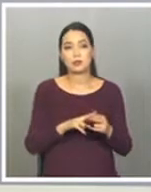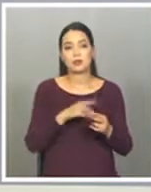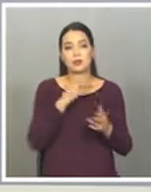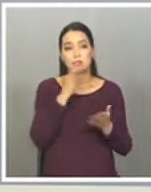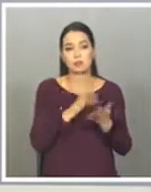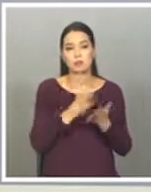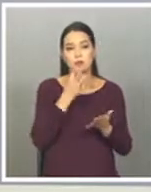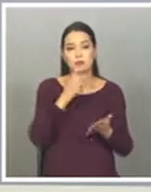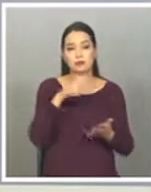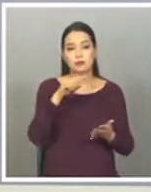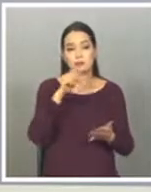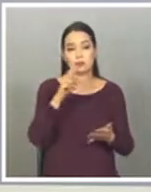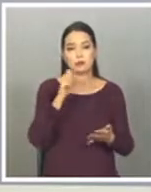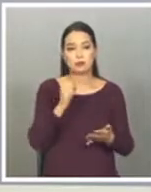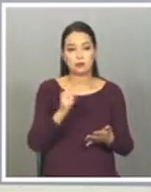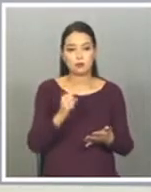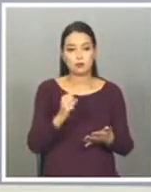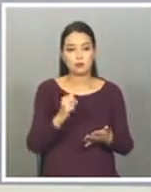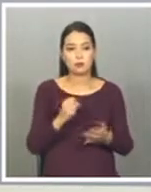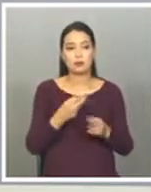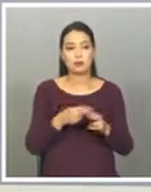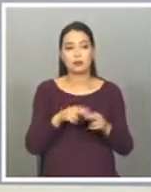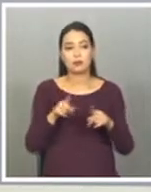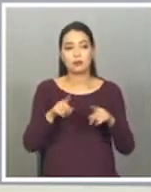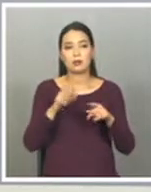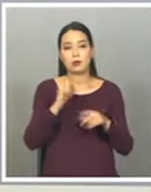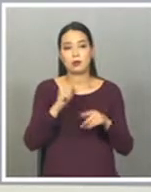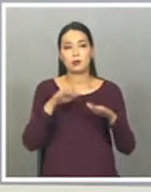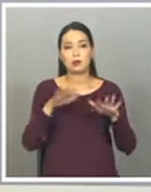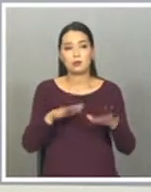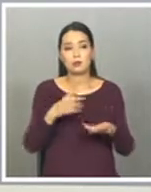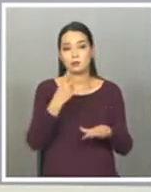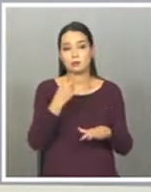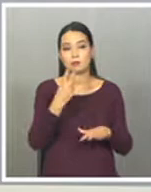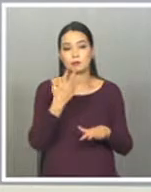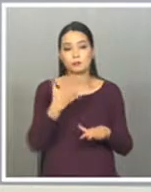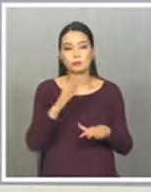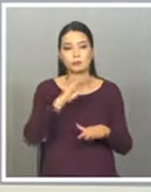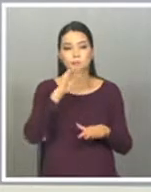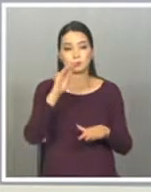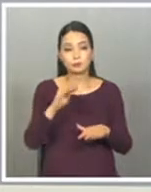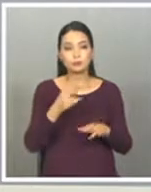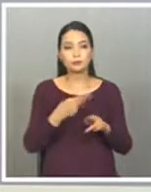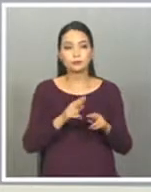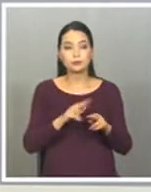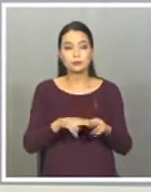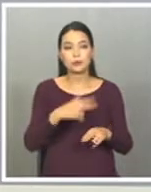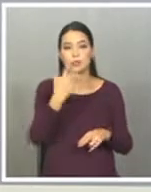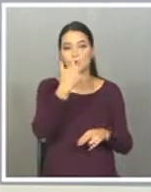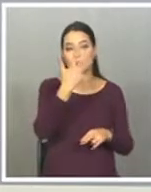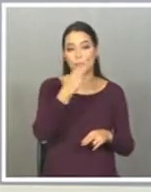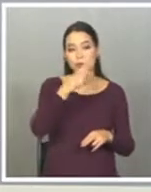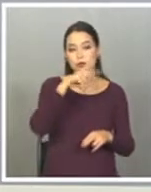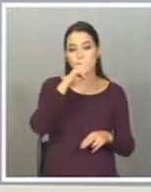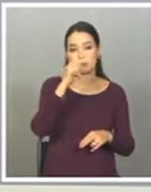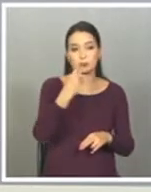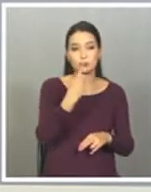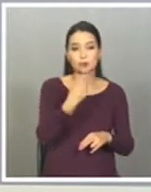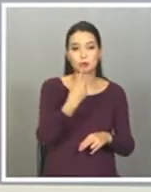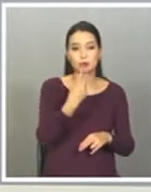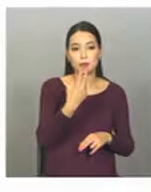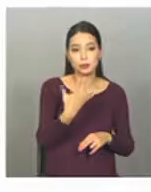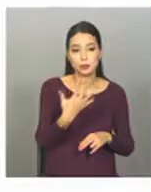тең. Енді а-ның орнына 125-ті қоямыз. Сол кезде 3-ші дәрежелі түбір астында